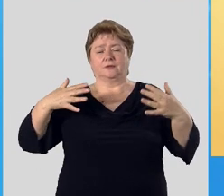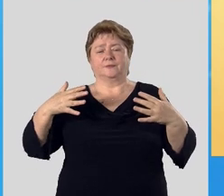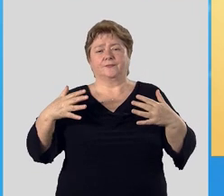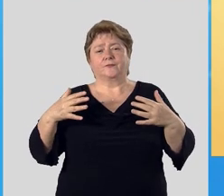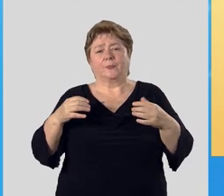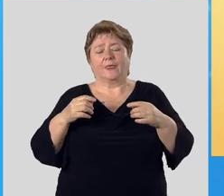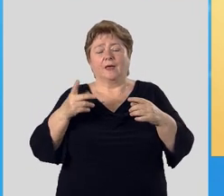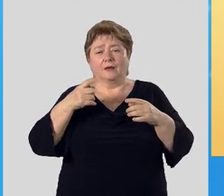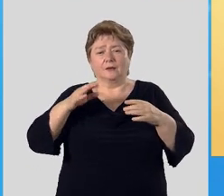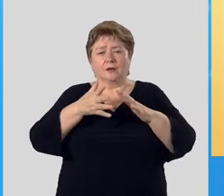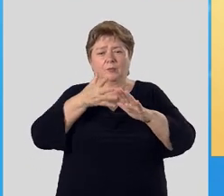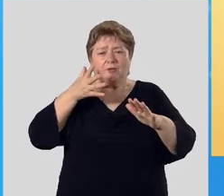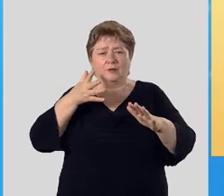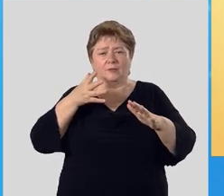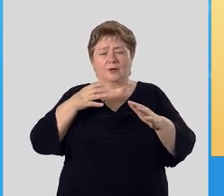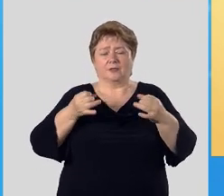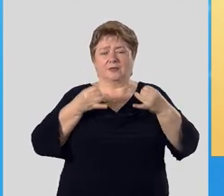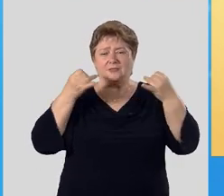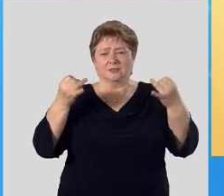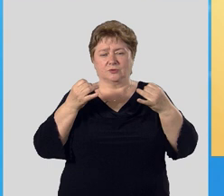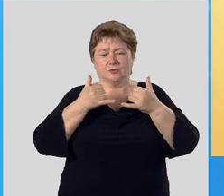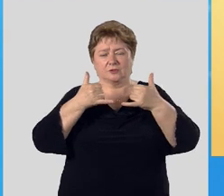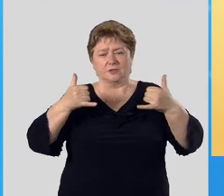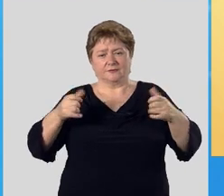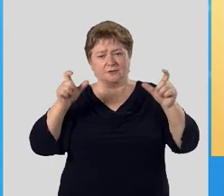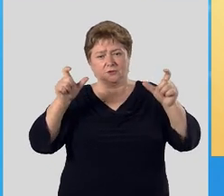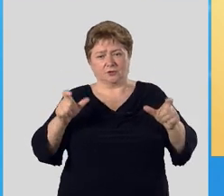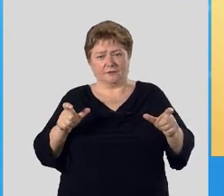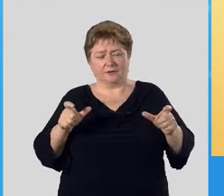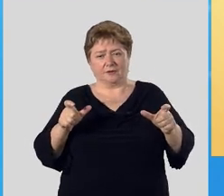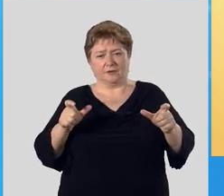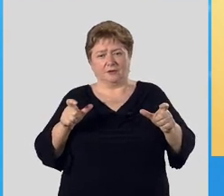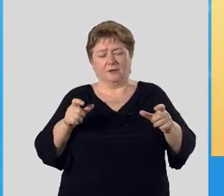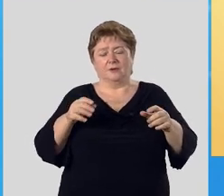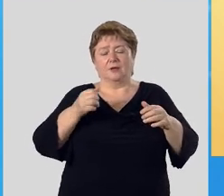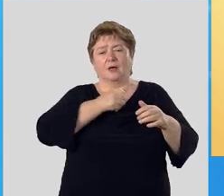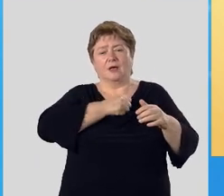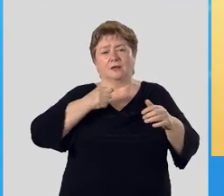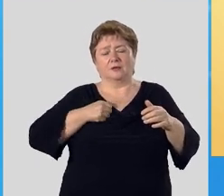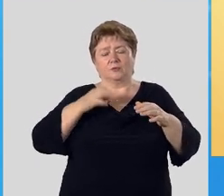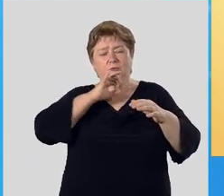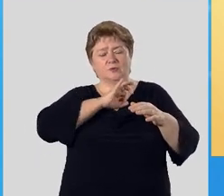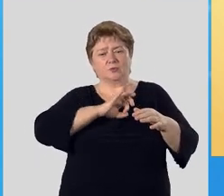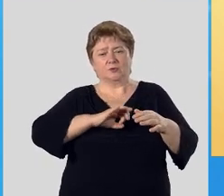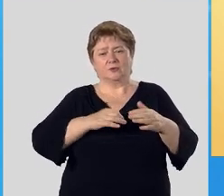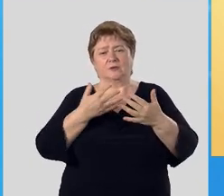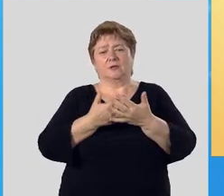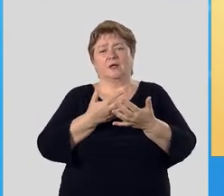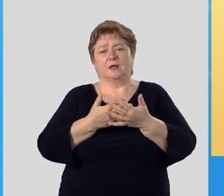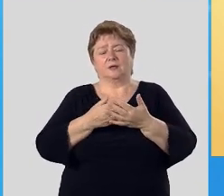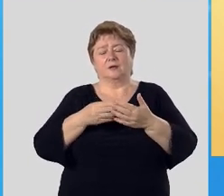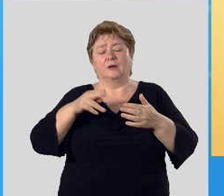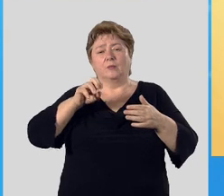для понимания истории развития человека анатомия использует данные